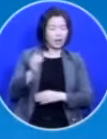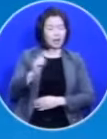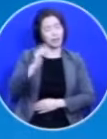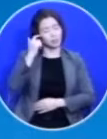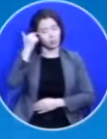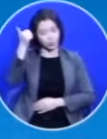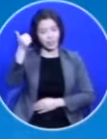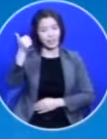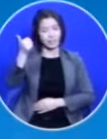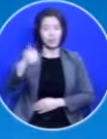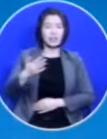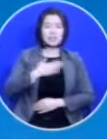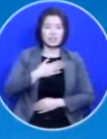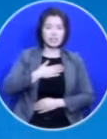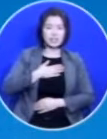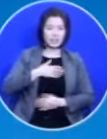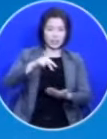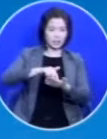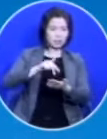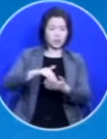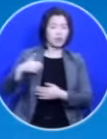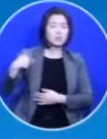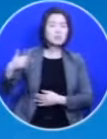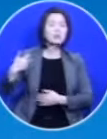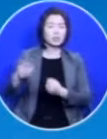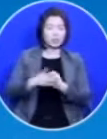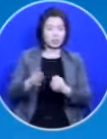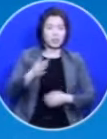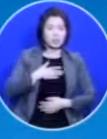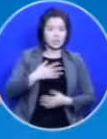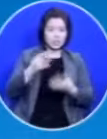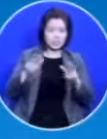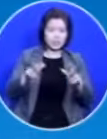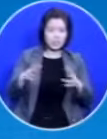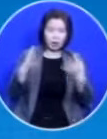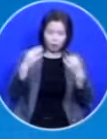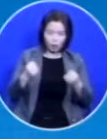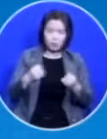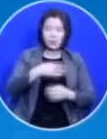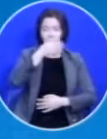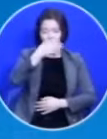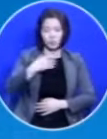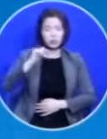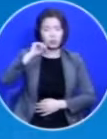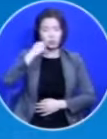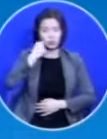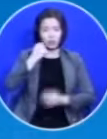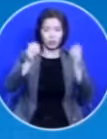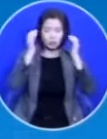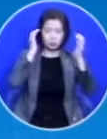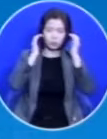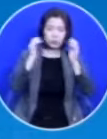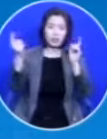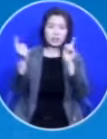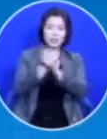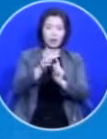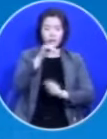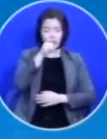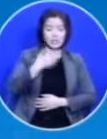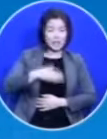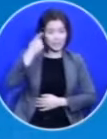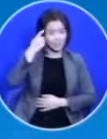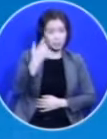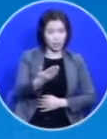목사님 제 사정을 모르셔서 그렇지 제가 지금 얼마나 힘들고 어렵게 고통을 당하고 있는지